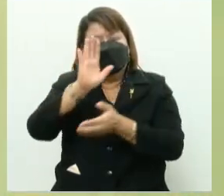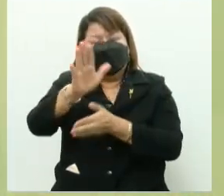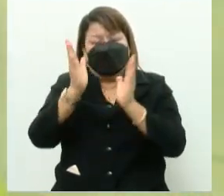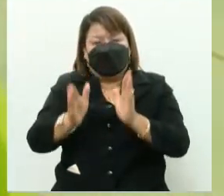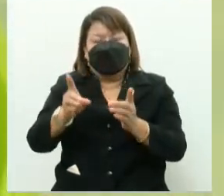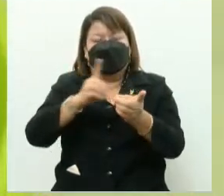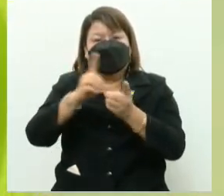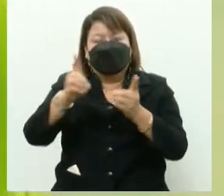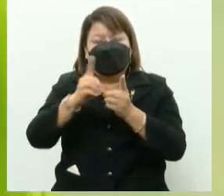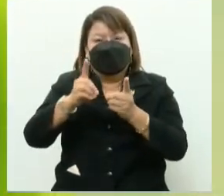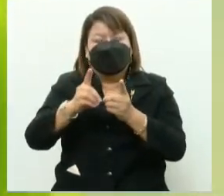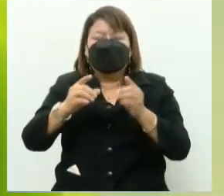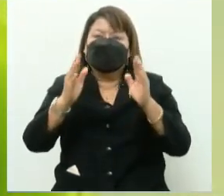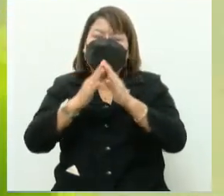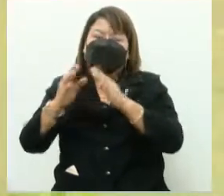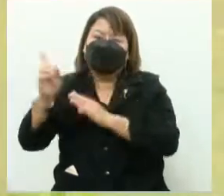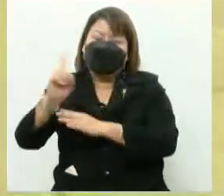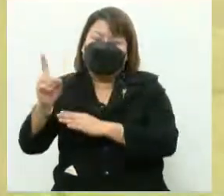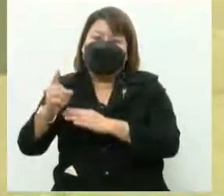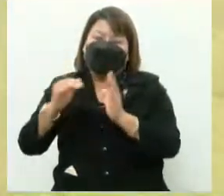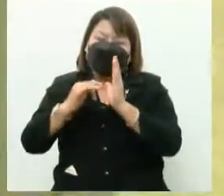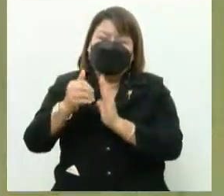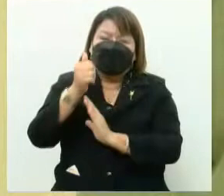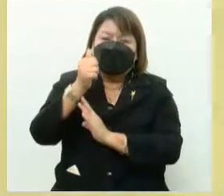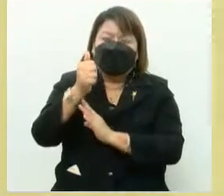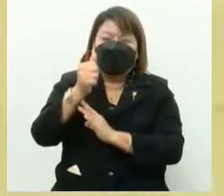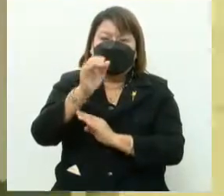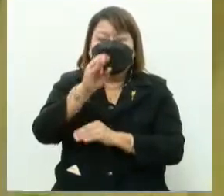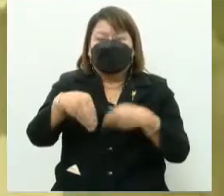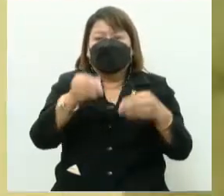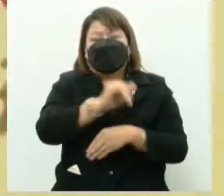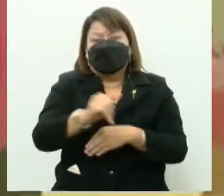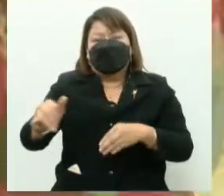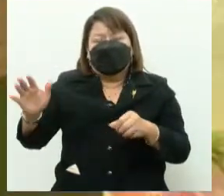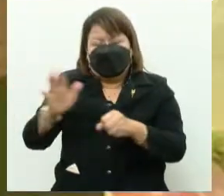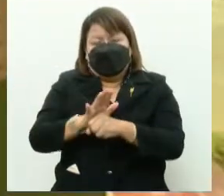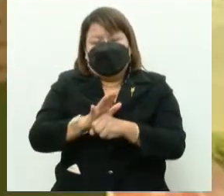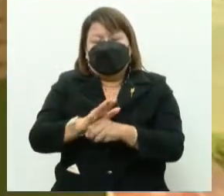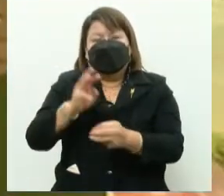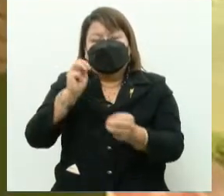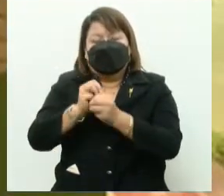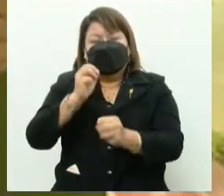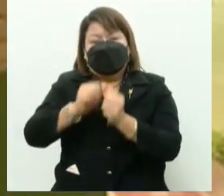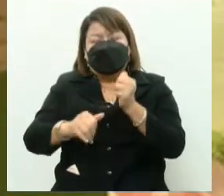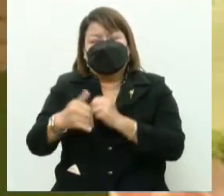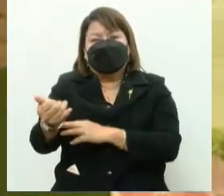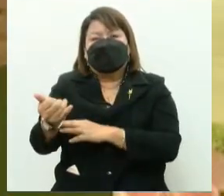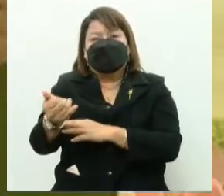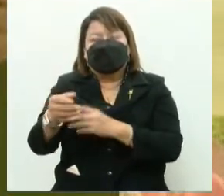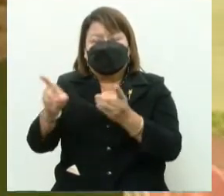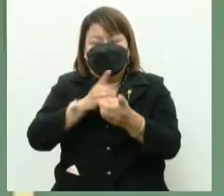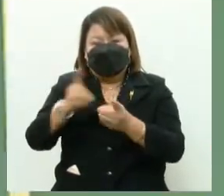มและบ้านเมืองใดให้การศึกษาที่ดีแก่เยาวชนได้อย่างครบถ้วนล้วนพอเหมาะกันในทุกๆด้านสังคมและบ้